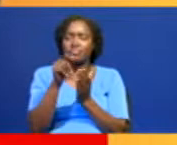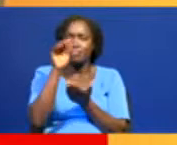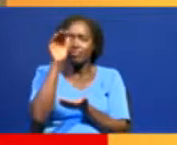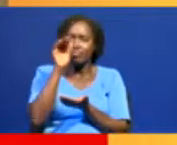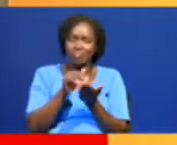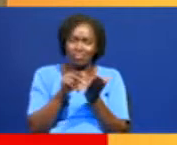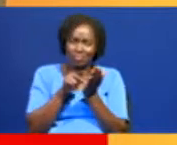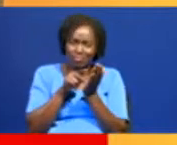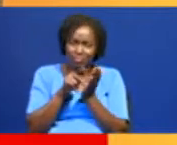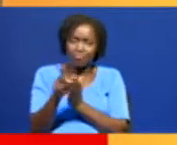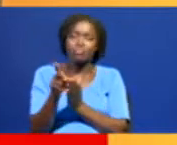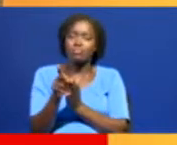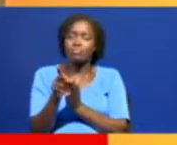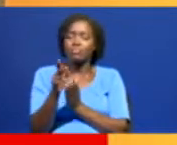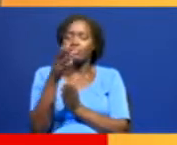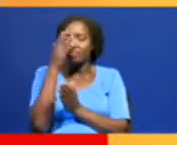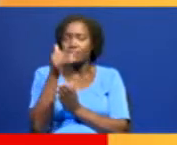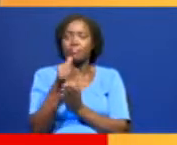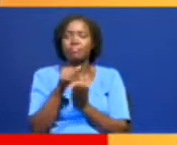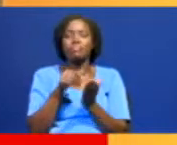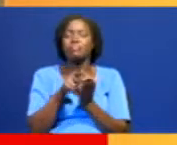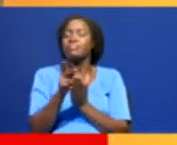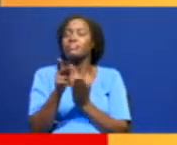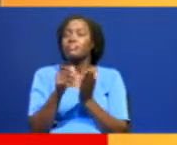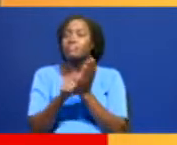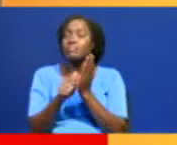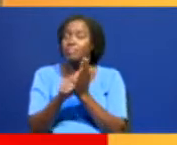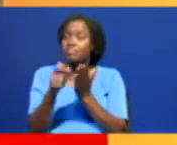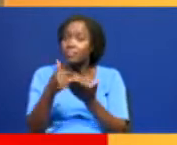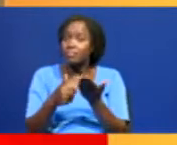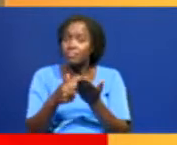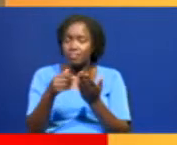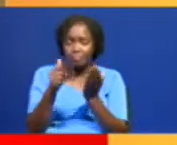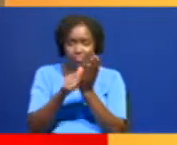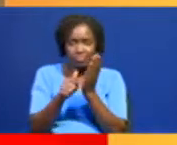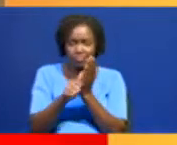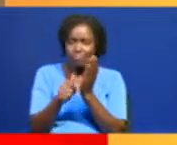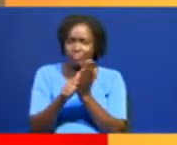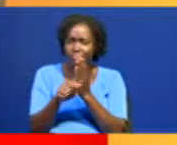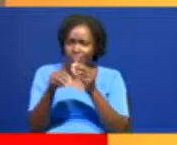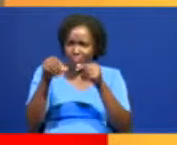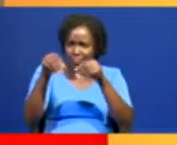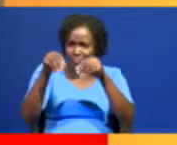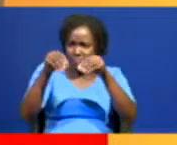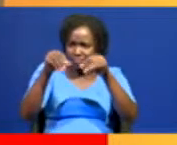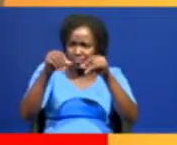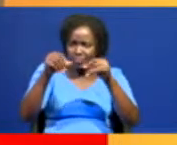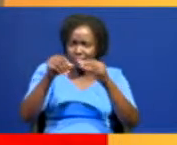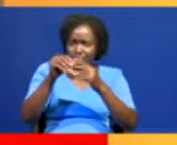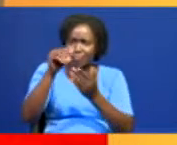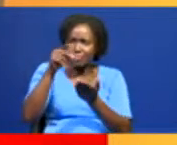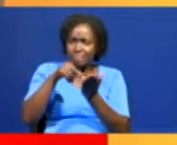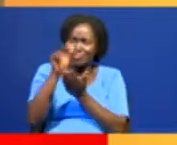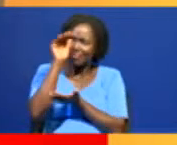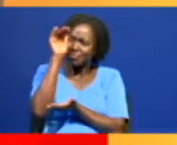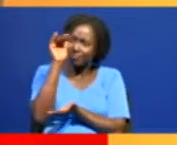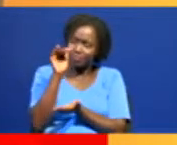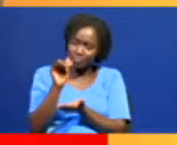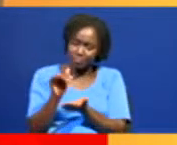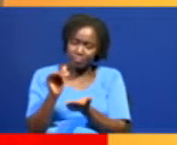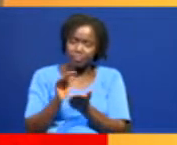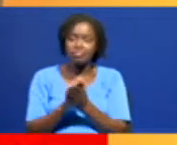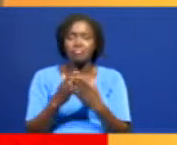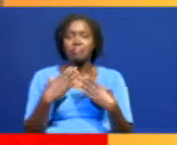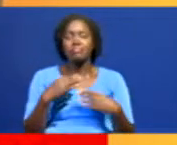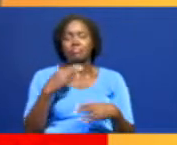because watu wanasema bei ya unga, unga ni mahindi, mahindi ndio inatoa unga. So tutaanza kuona kwamba bei itateremka. Watu